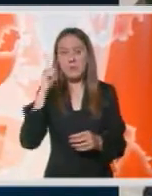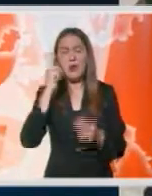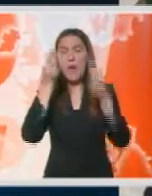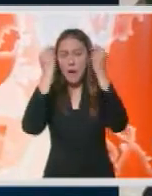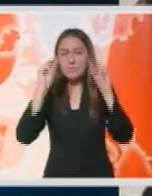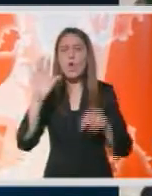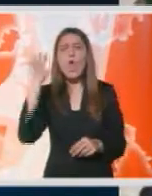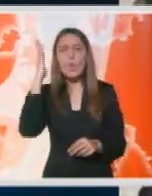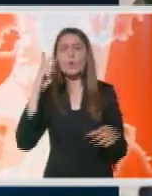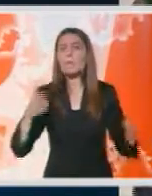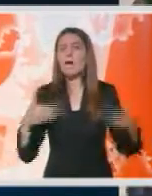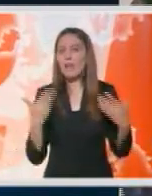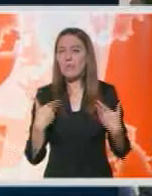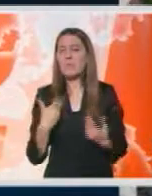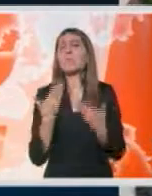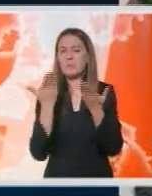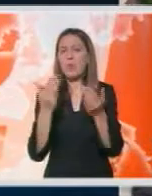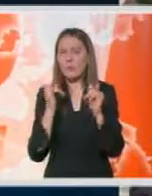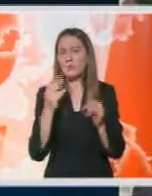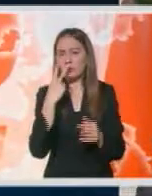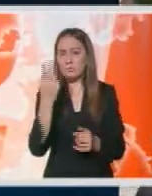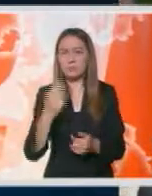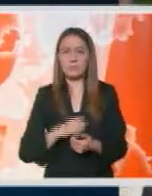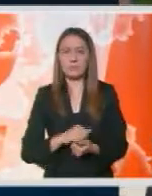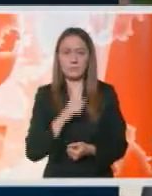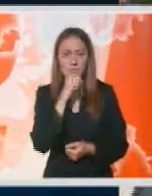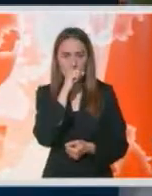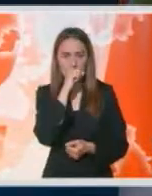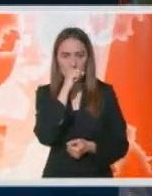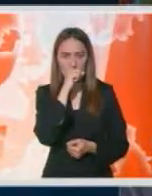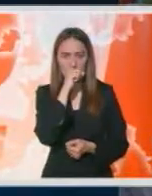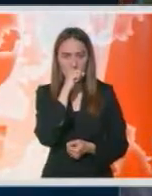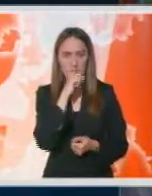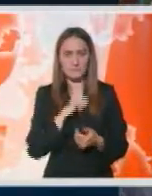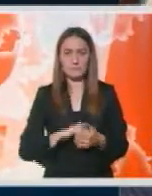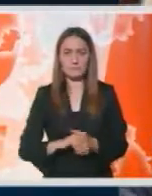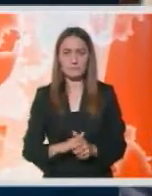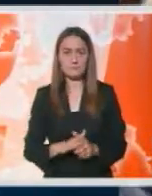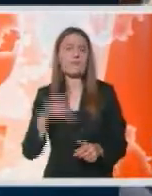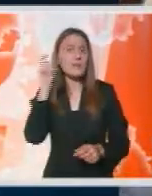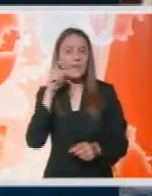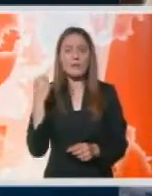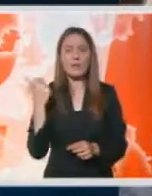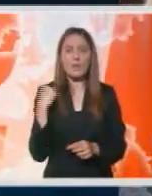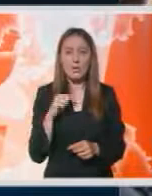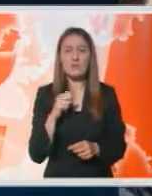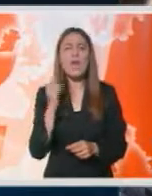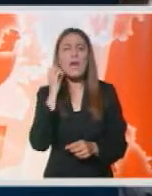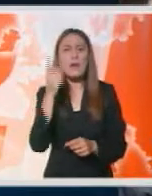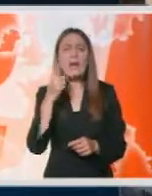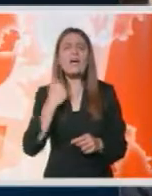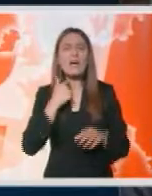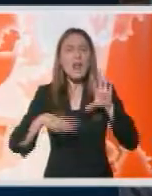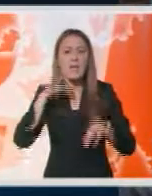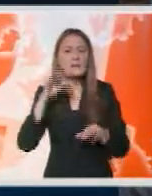Obećanje, ludo obradovanje. E, to je to. To da ti kaže kao brat. Svake godine, kad je god